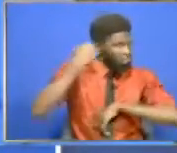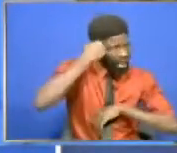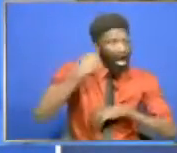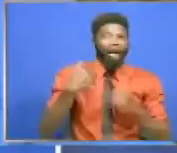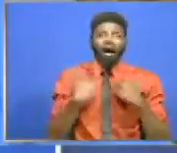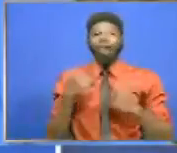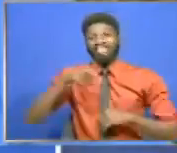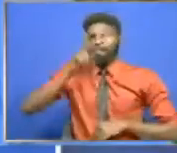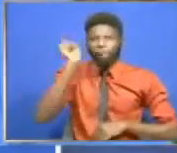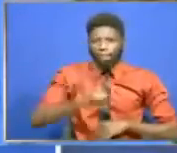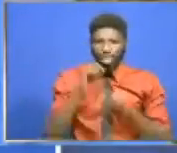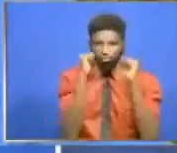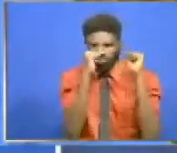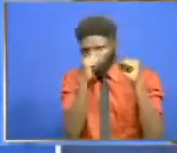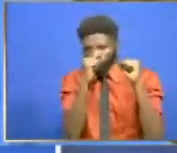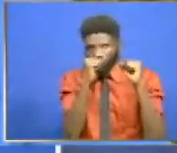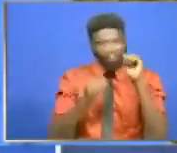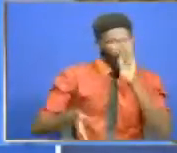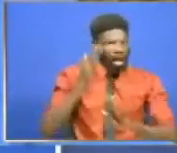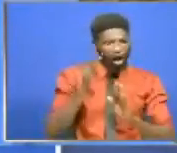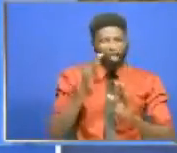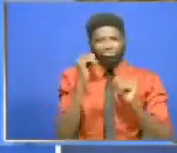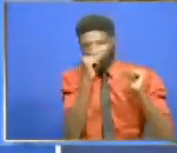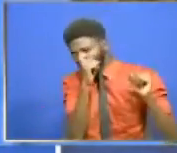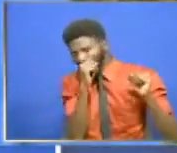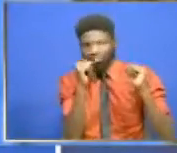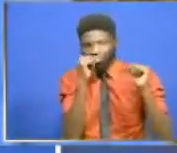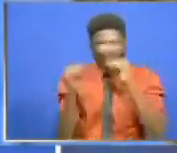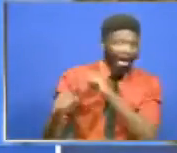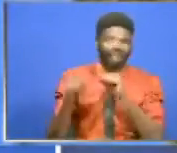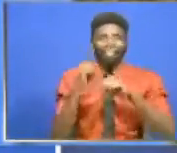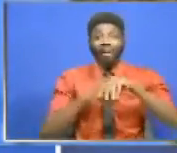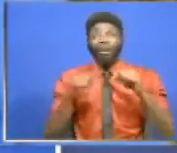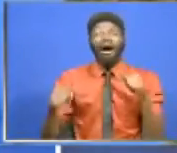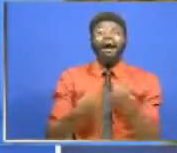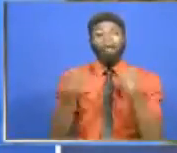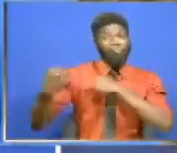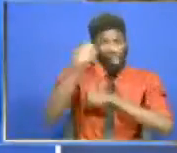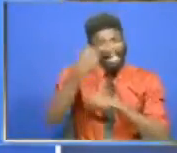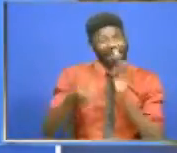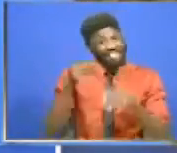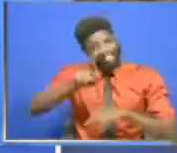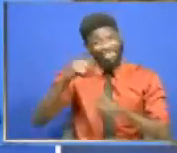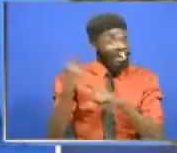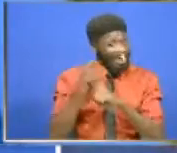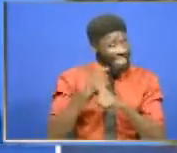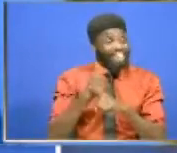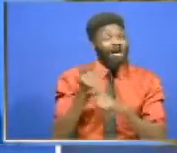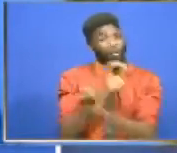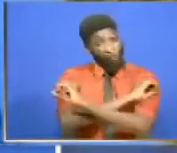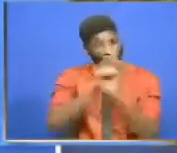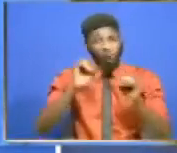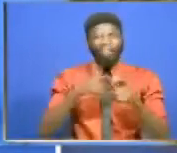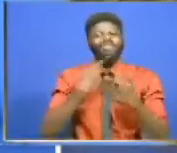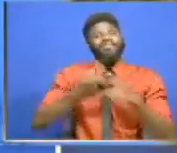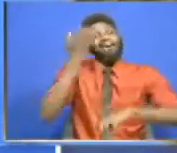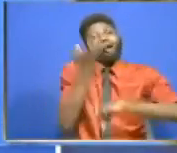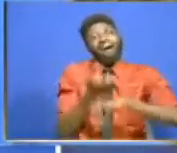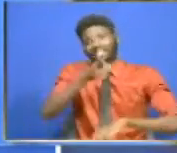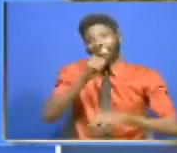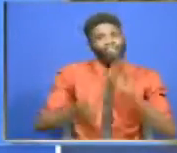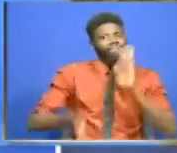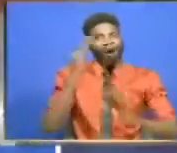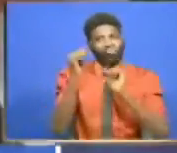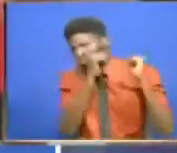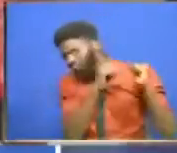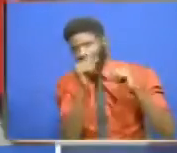be sharp to react when you see a punch. If you do not prepare to do that kind of training, then it will be very difficult for you to react during a